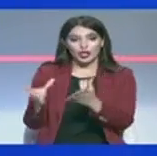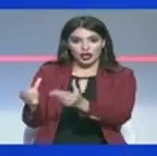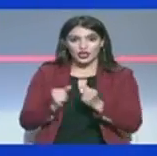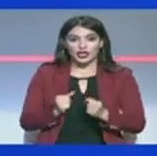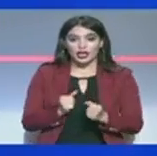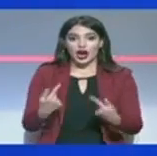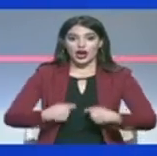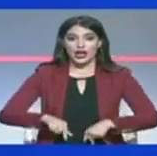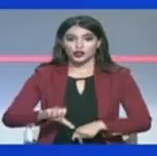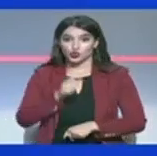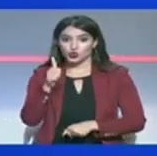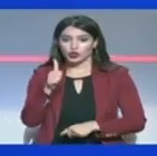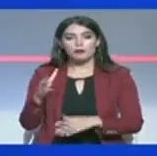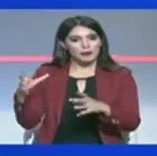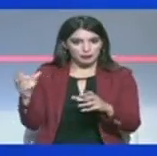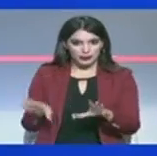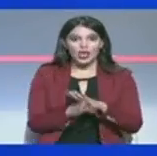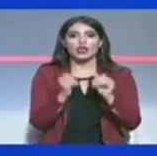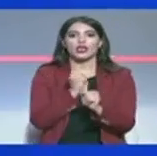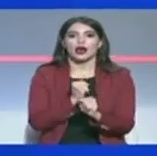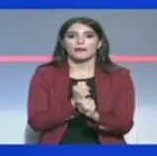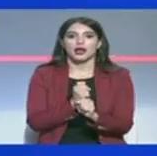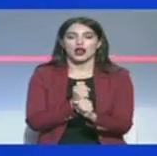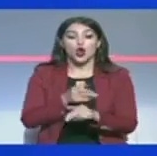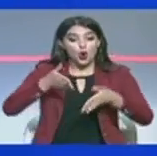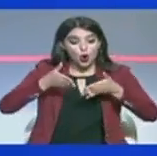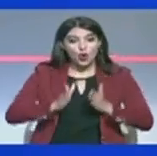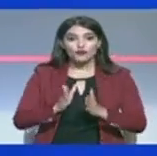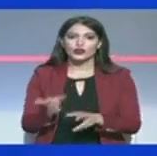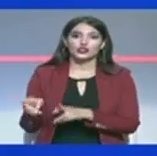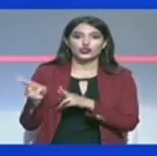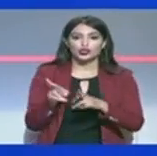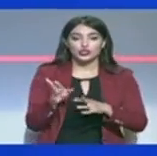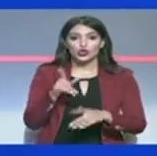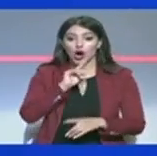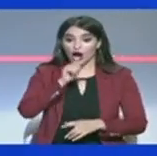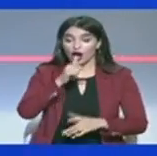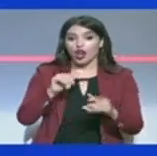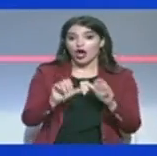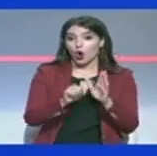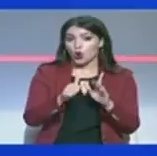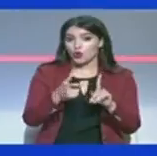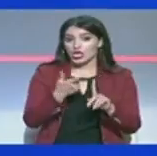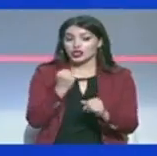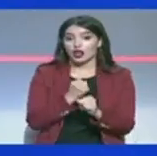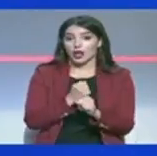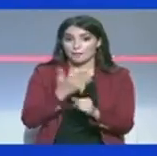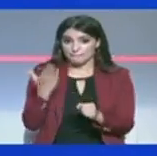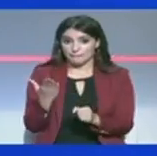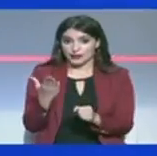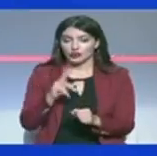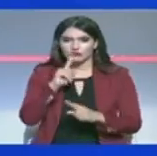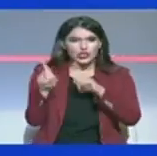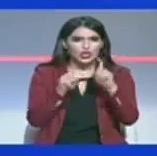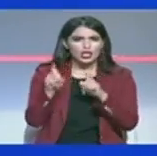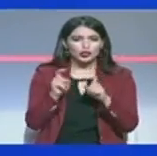هشام المشيشي مهامه رسميا لينصرف إلى تنفيذ ما سماها أولويات عمل، أولويات نتساءل